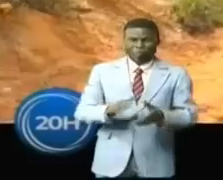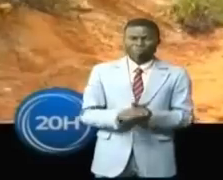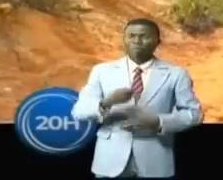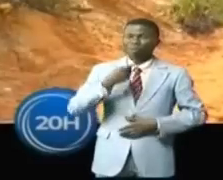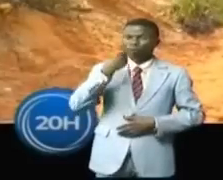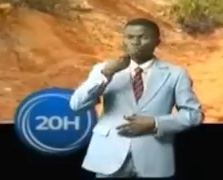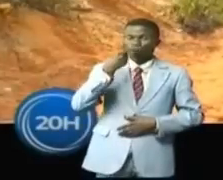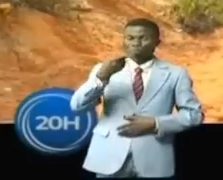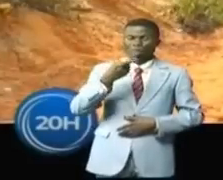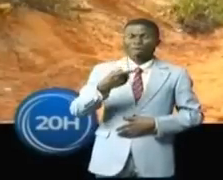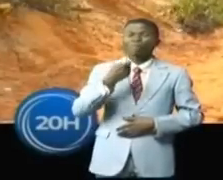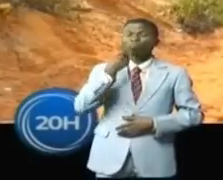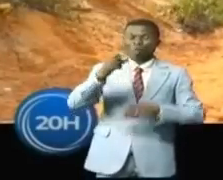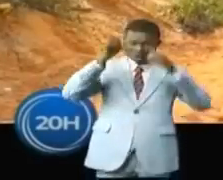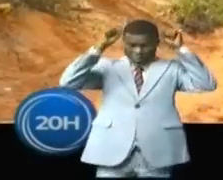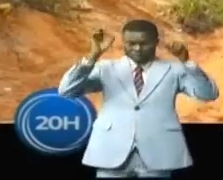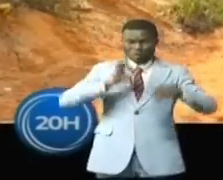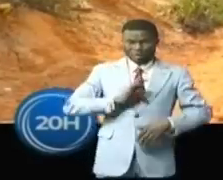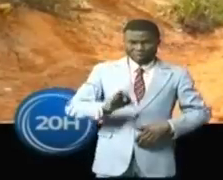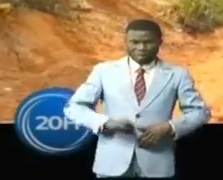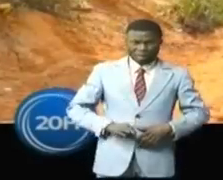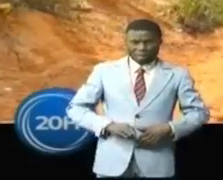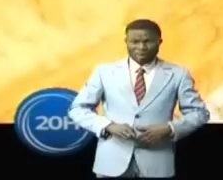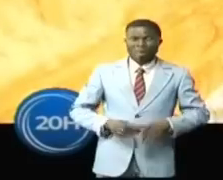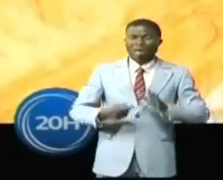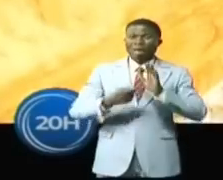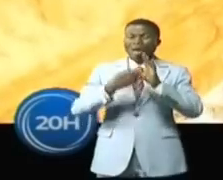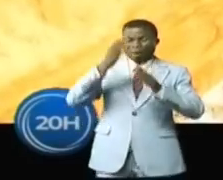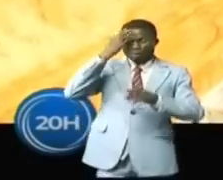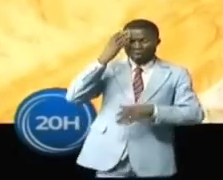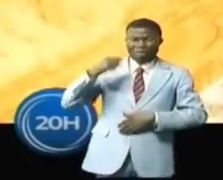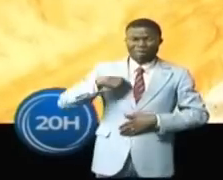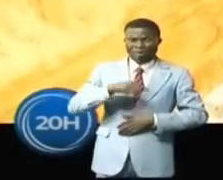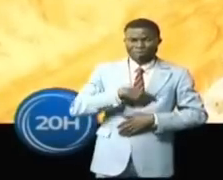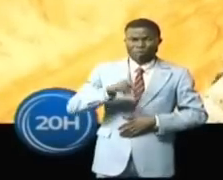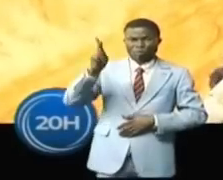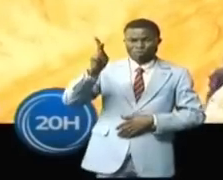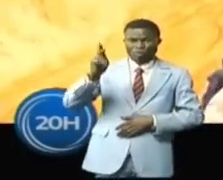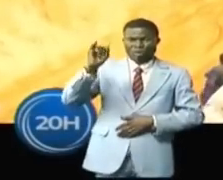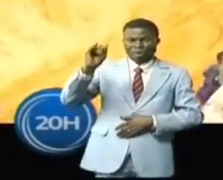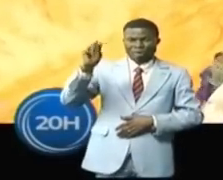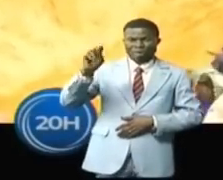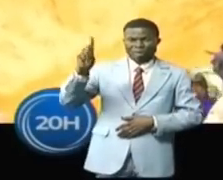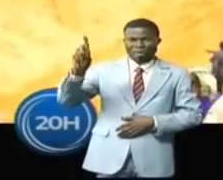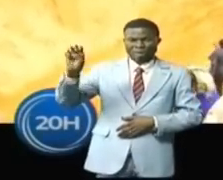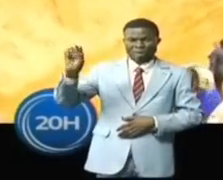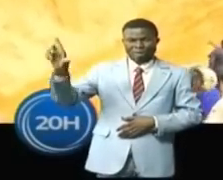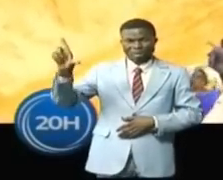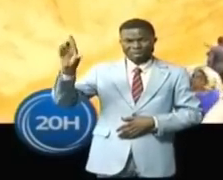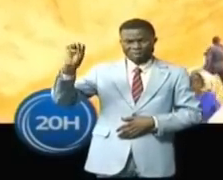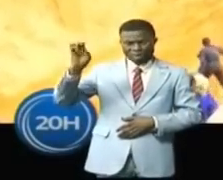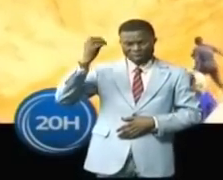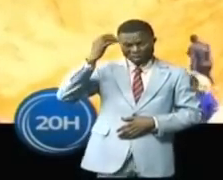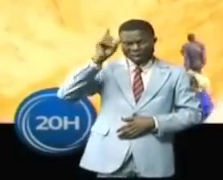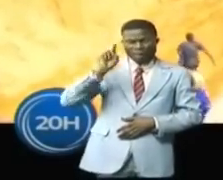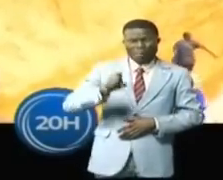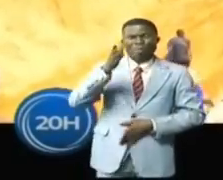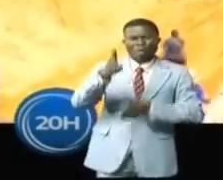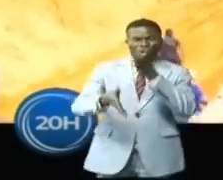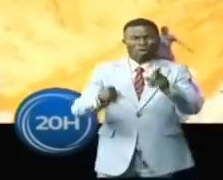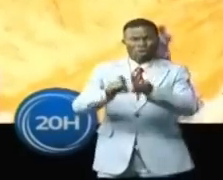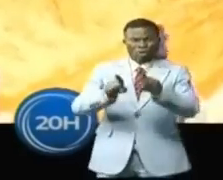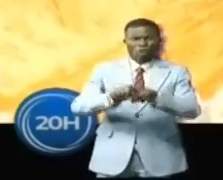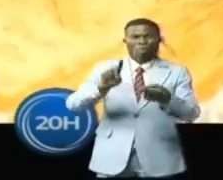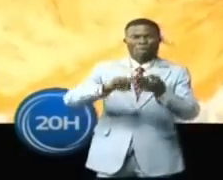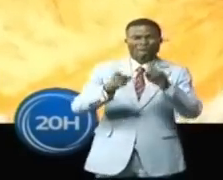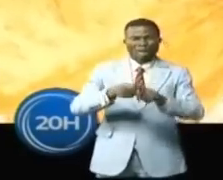avons besoin de vivre aussi comme les autres. Comme les chefs de l'État a pensé à nous, nous souhaitons que les travaux aillent jusqu'à